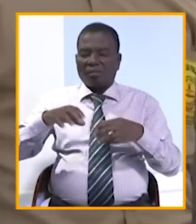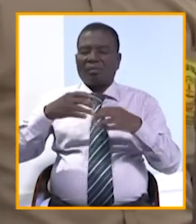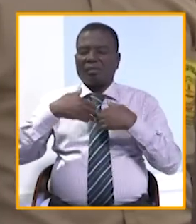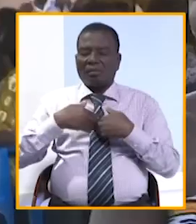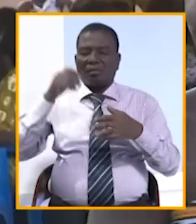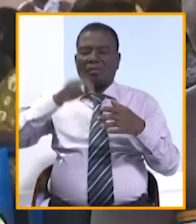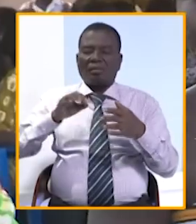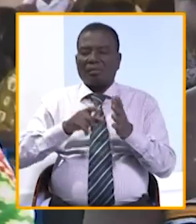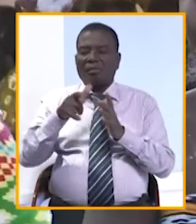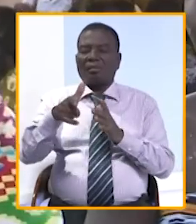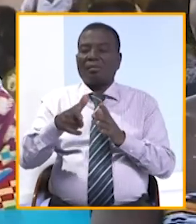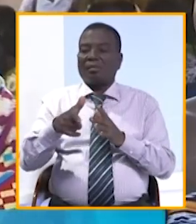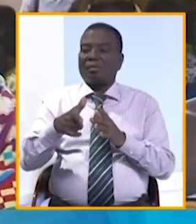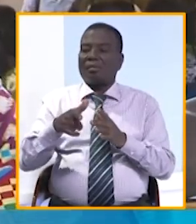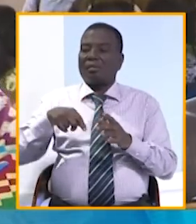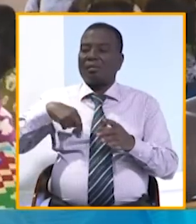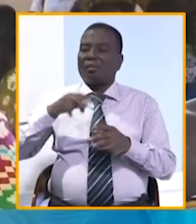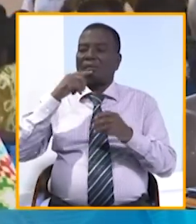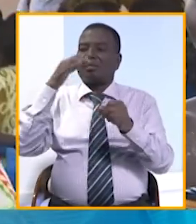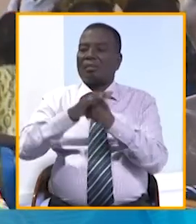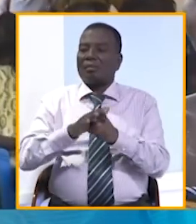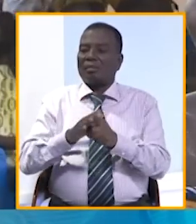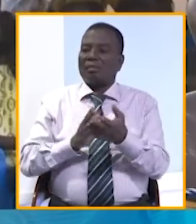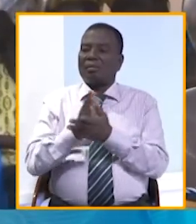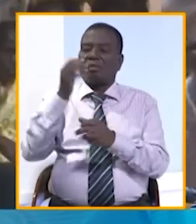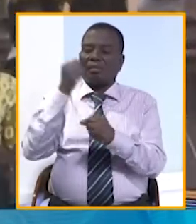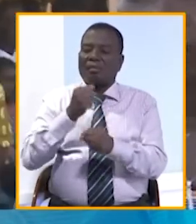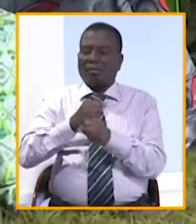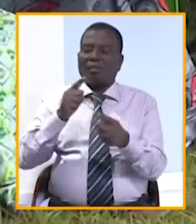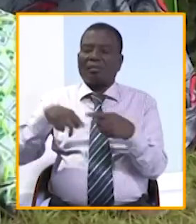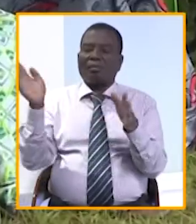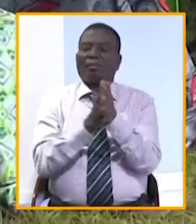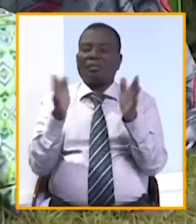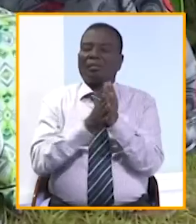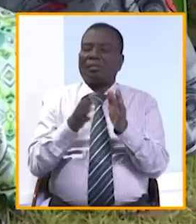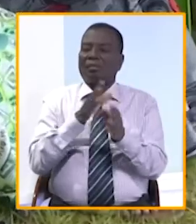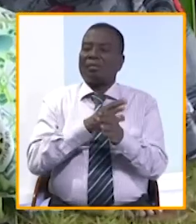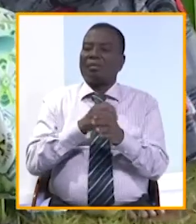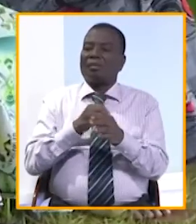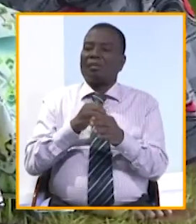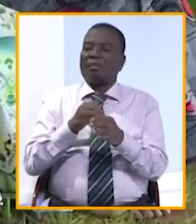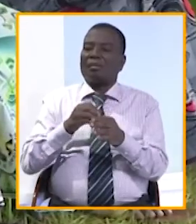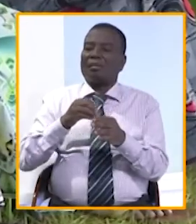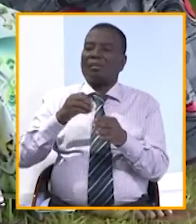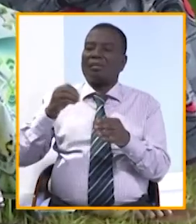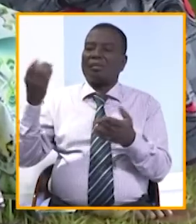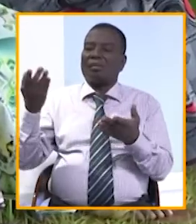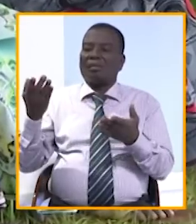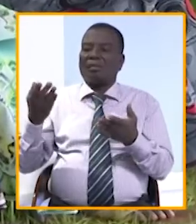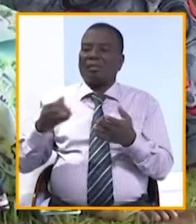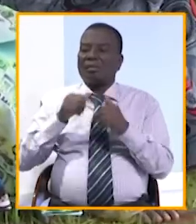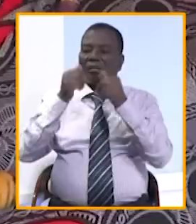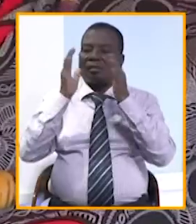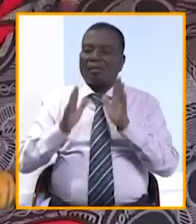besoin de lui. Nous nous promettons de bien travailler à l'école. Assaro Kounajak exhorte les élèves bénéficiaires à